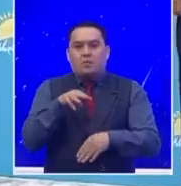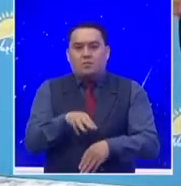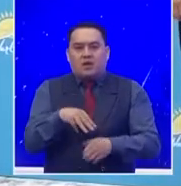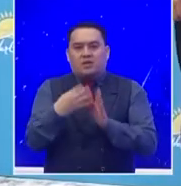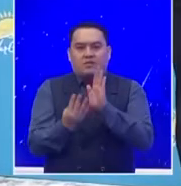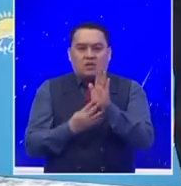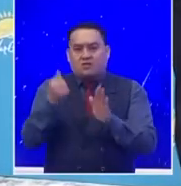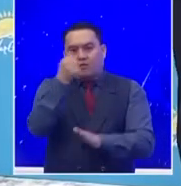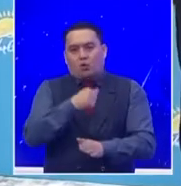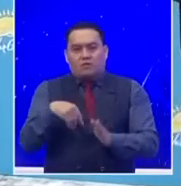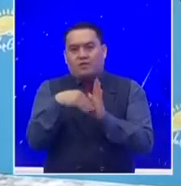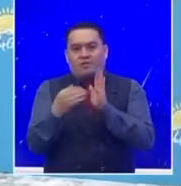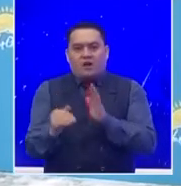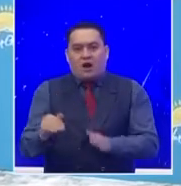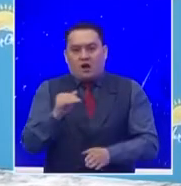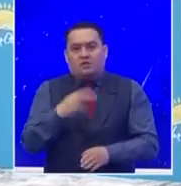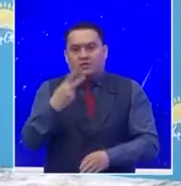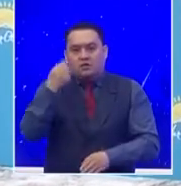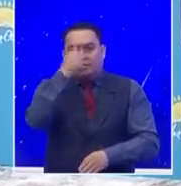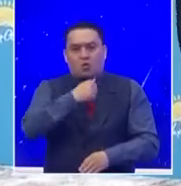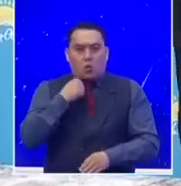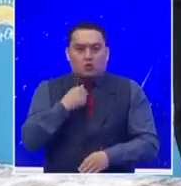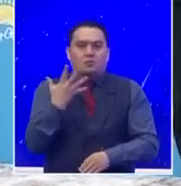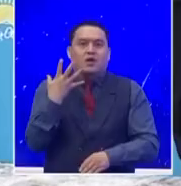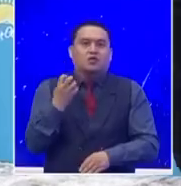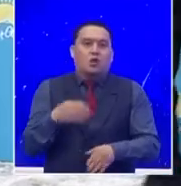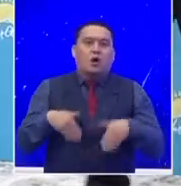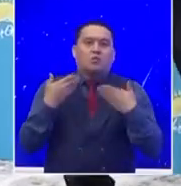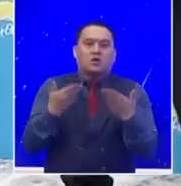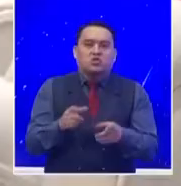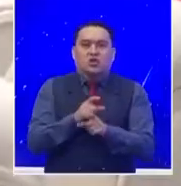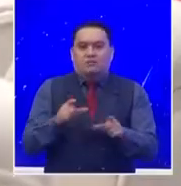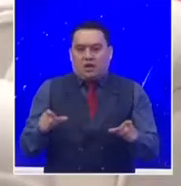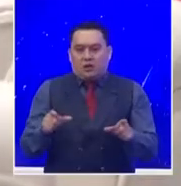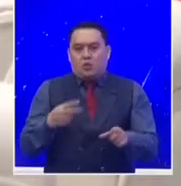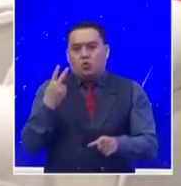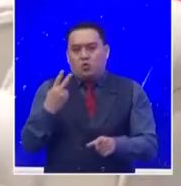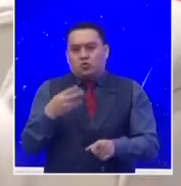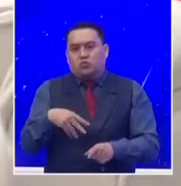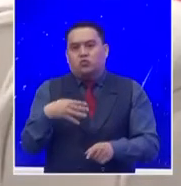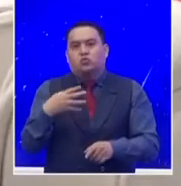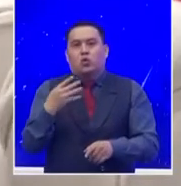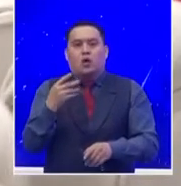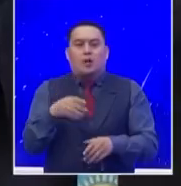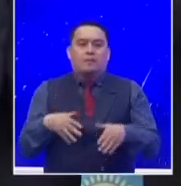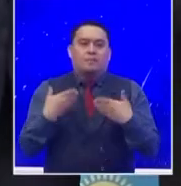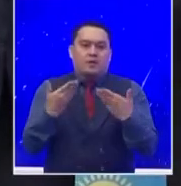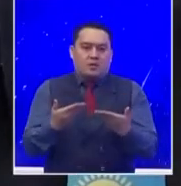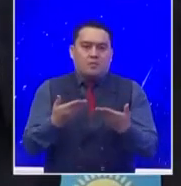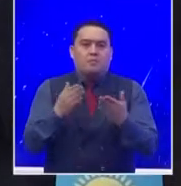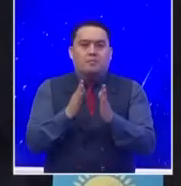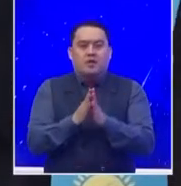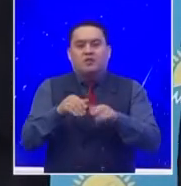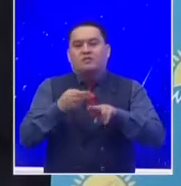март 2019-февраль 2020 рассмотрел более 500 обращений граждан. По 245 из них приняты